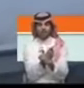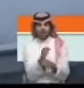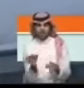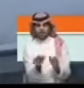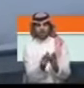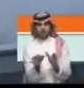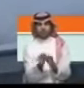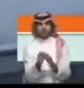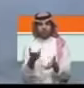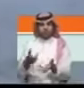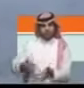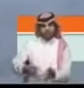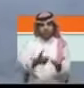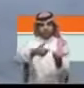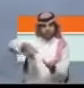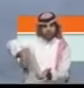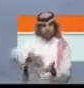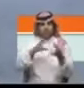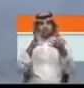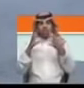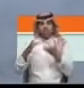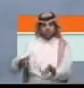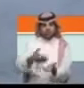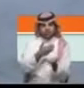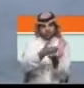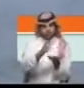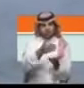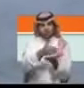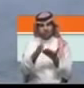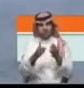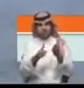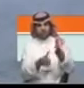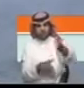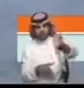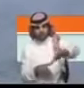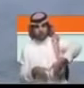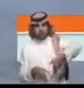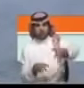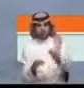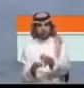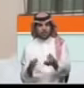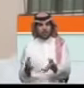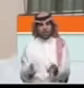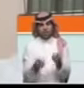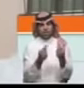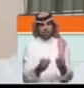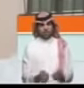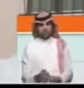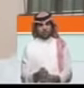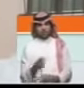الألماني يزيلون أكواما من الثلوج من على سطح منتجع صحي محلي.